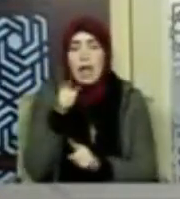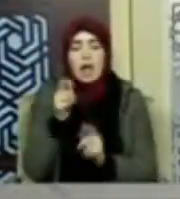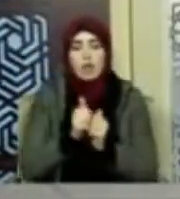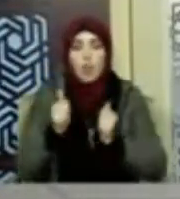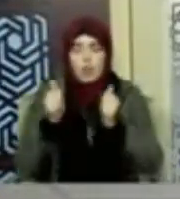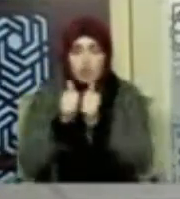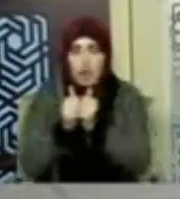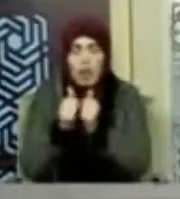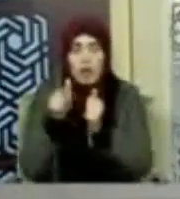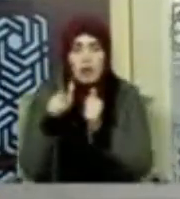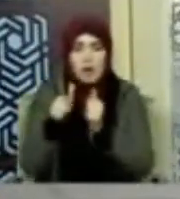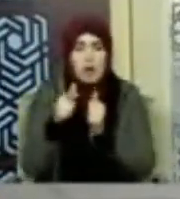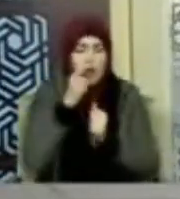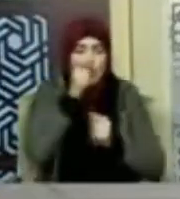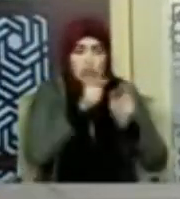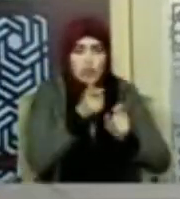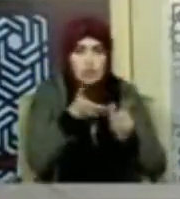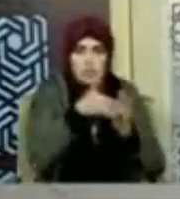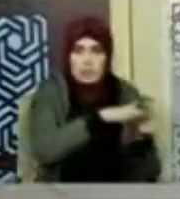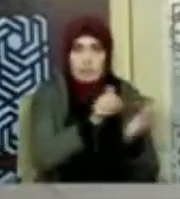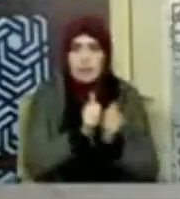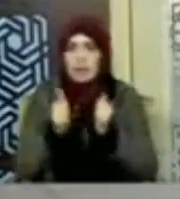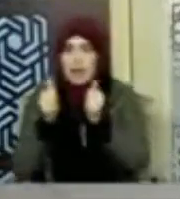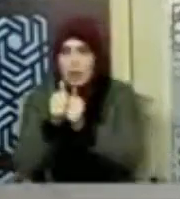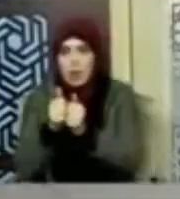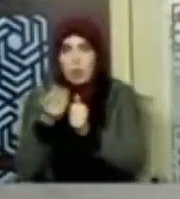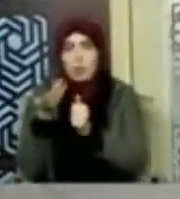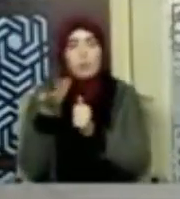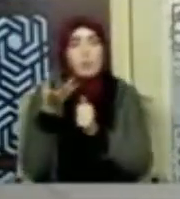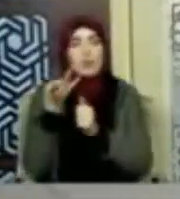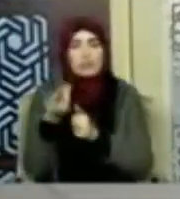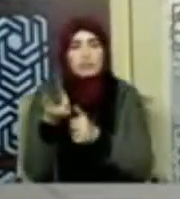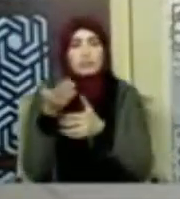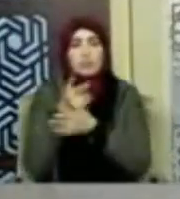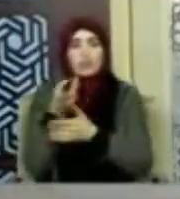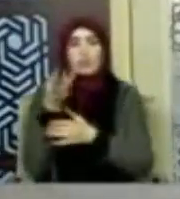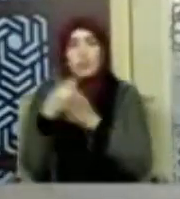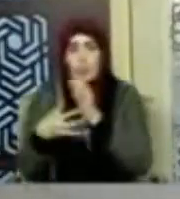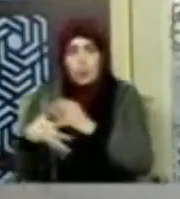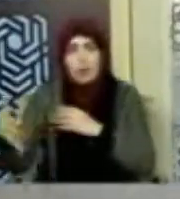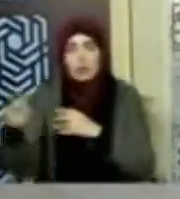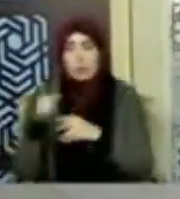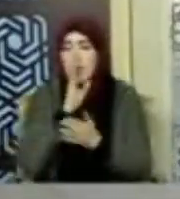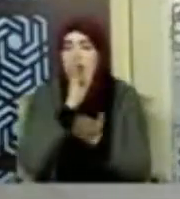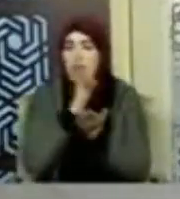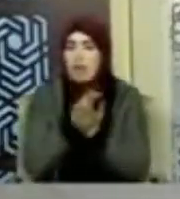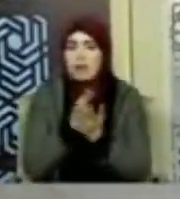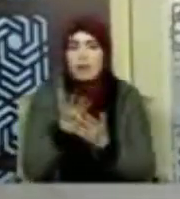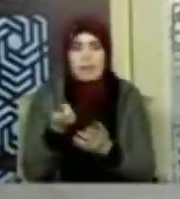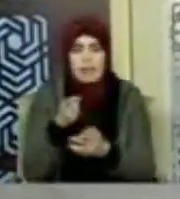وأهلهم وذويهم؟ ماذا عن حقهم وحقنا؟